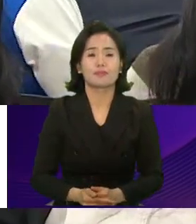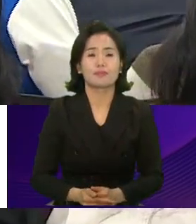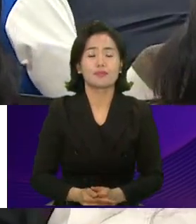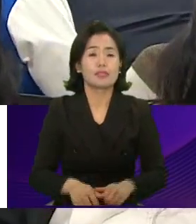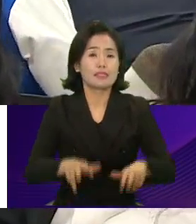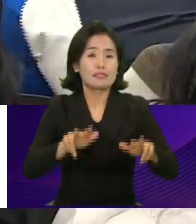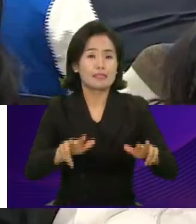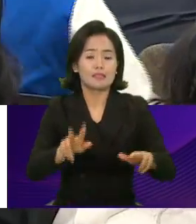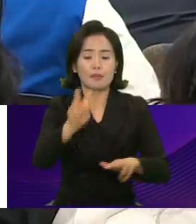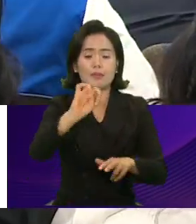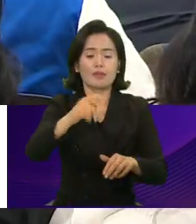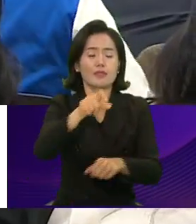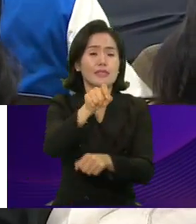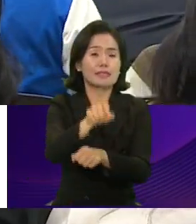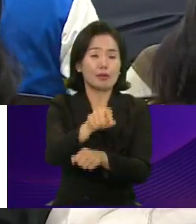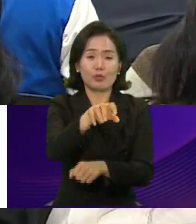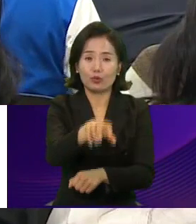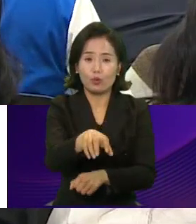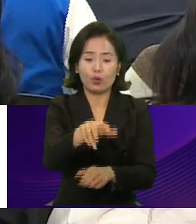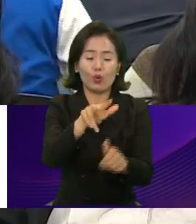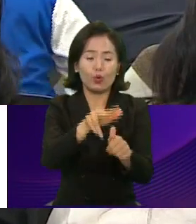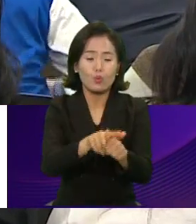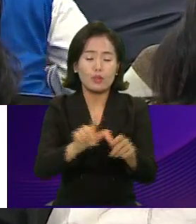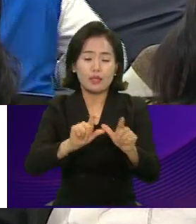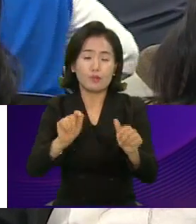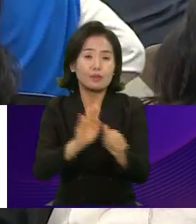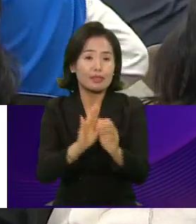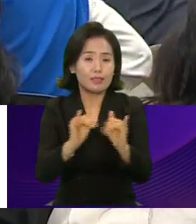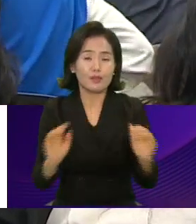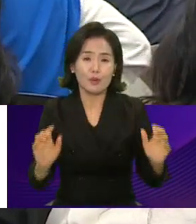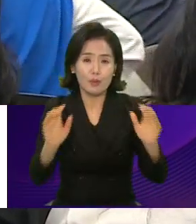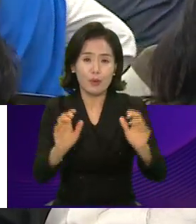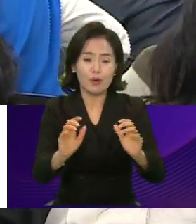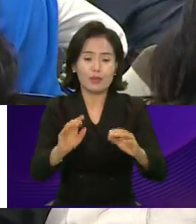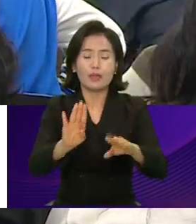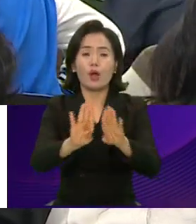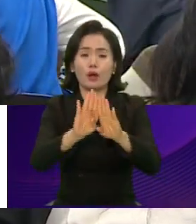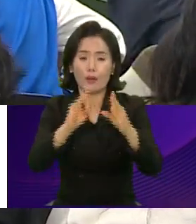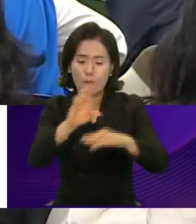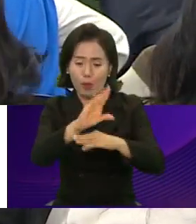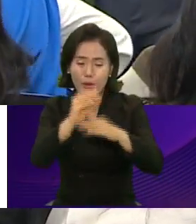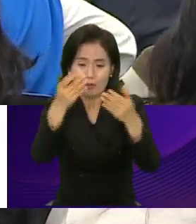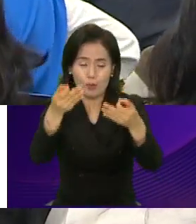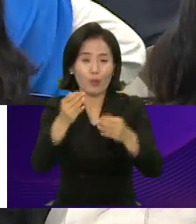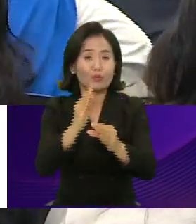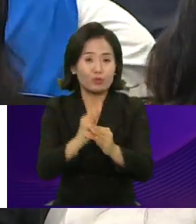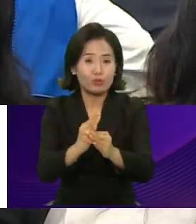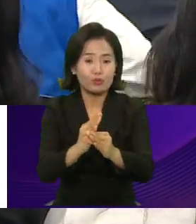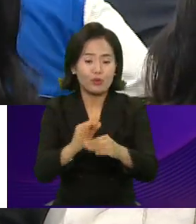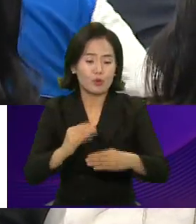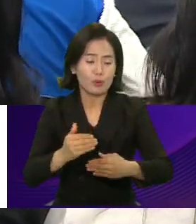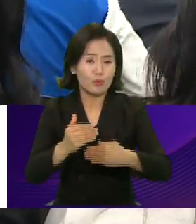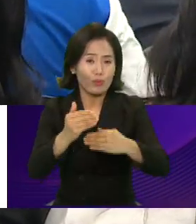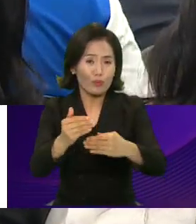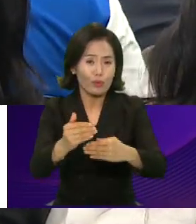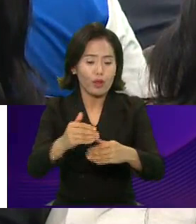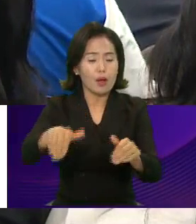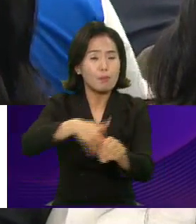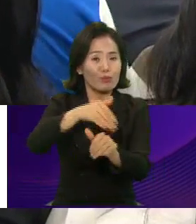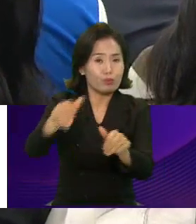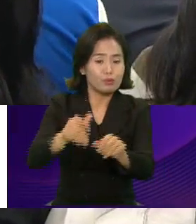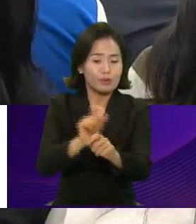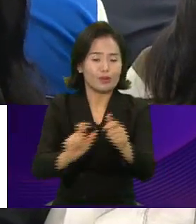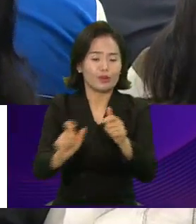네, 지금 이곳 민영배 캠프 사무소에서는 후보와 일부 지지자들이 모여 개표 방송을 지켜보고 있습니다. 개표가 진행되면서 캠프